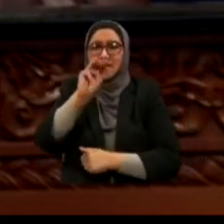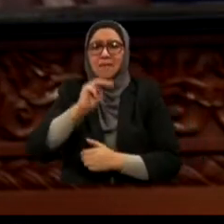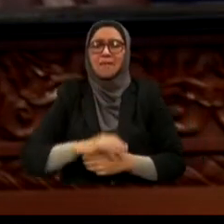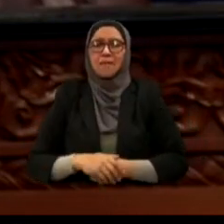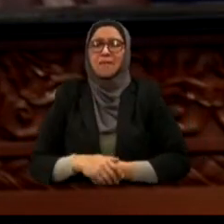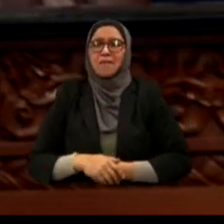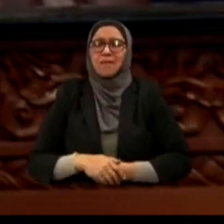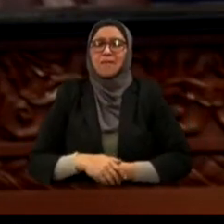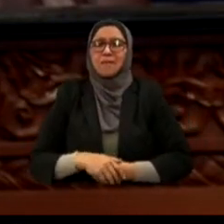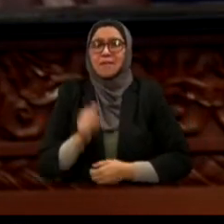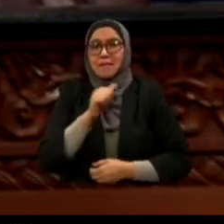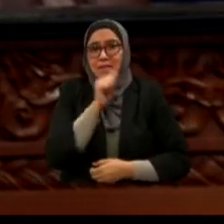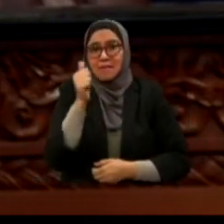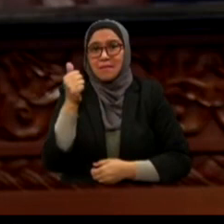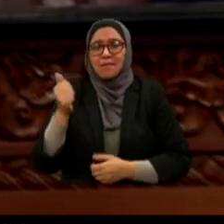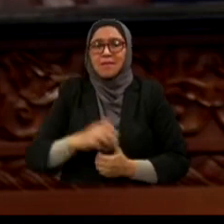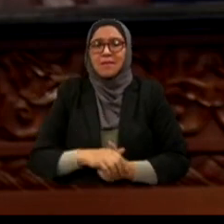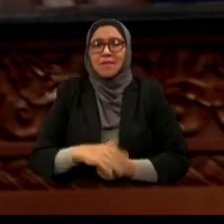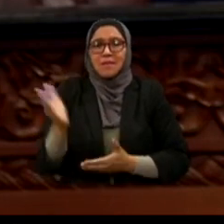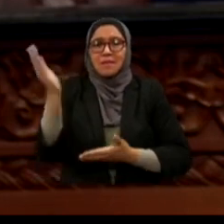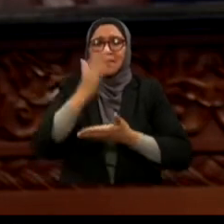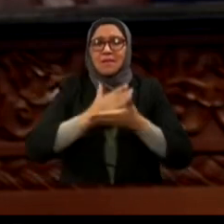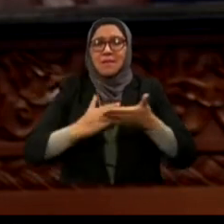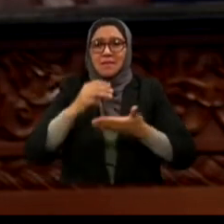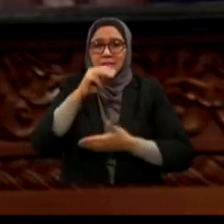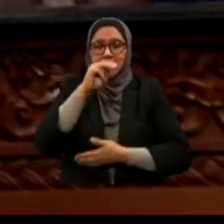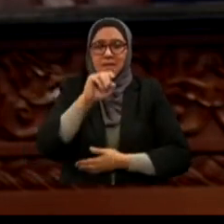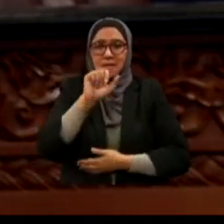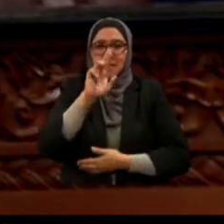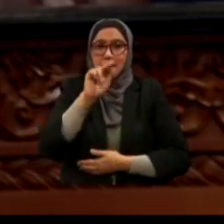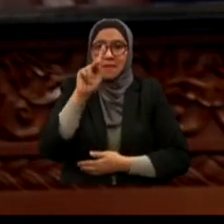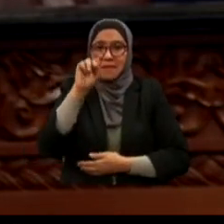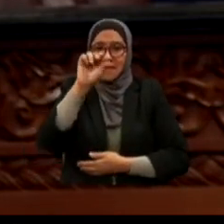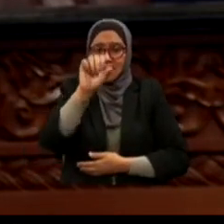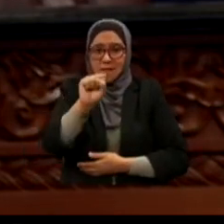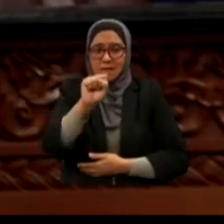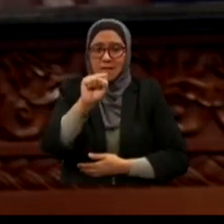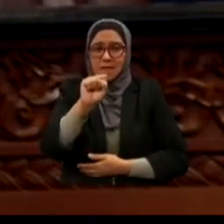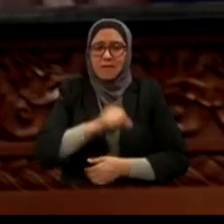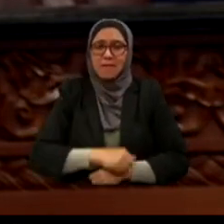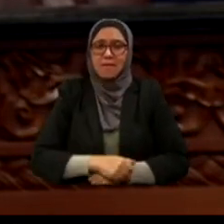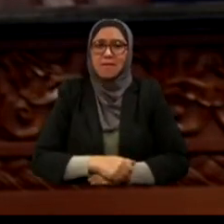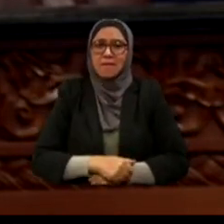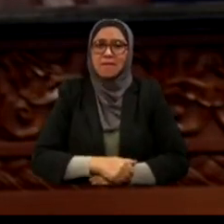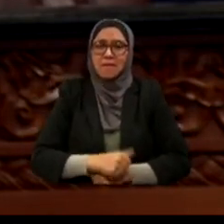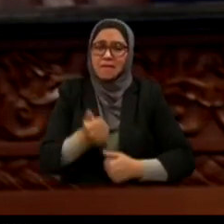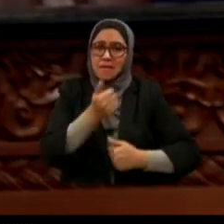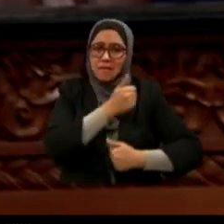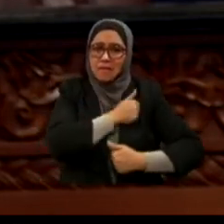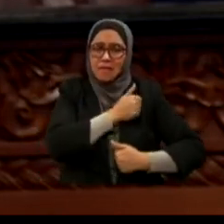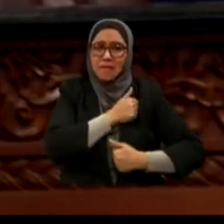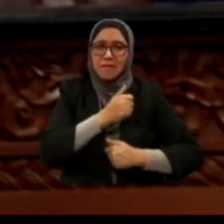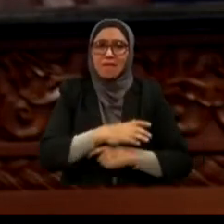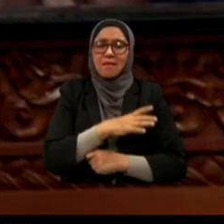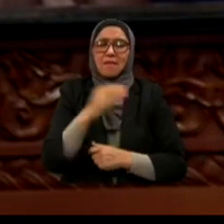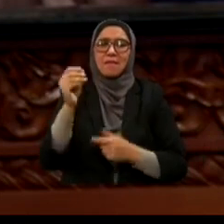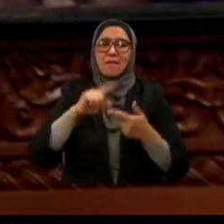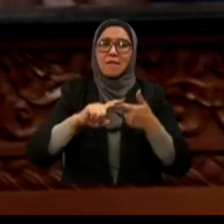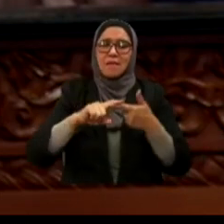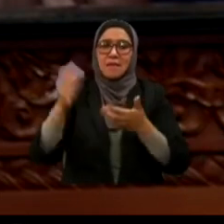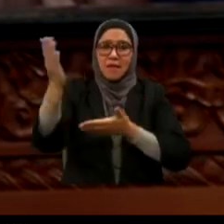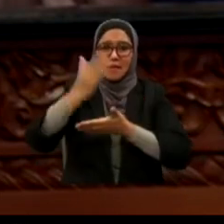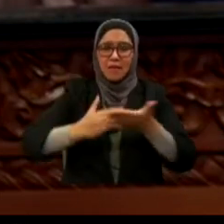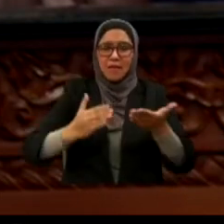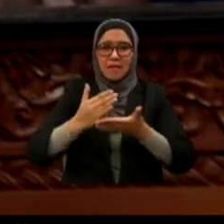Selain empat seindah itu tiap markas angkatan themeshop bahagian PHP mantan anggota jabatan arah